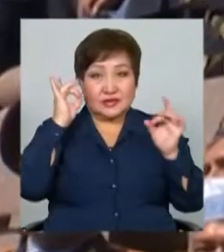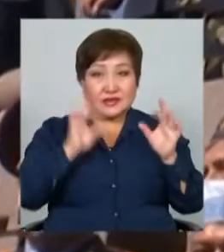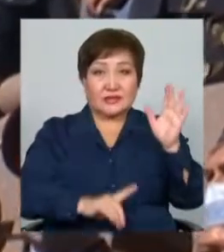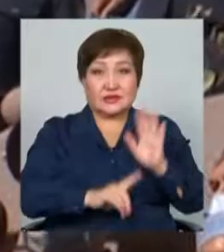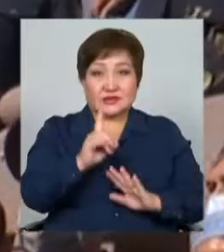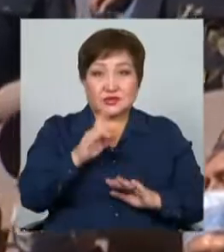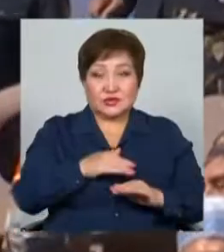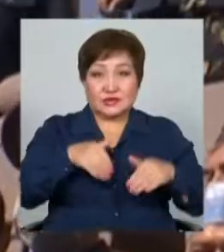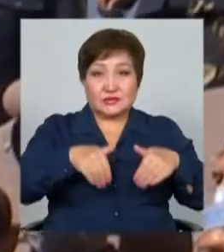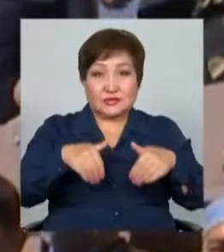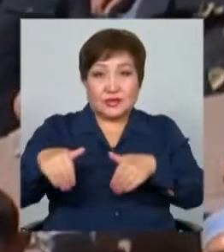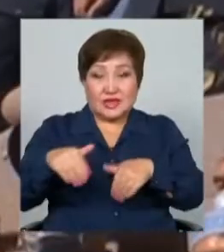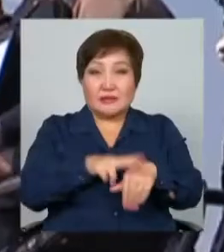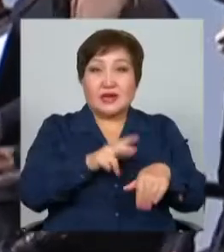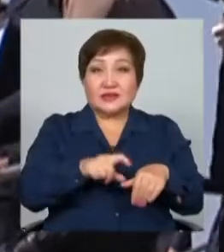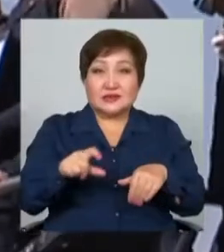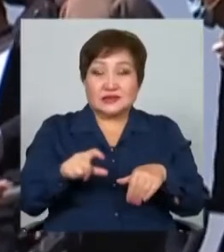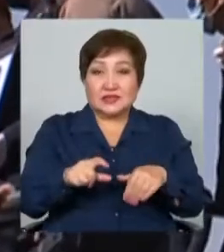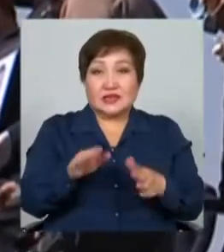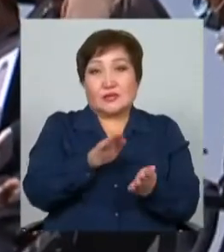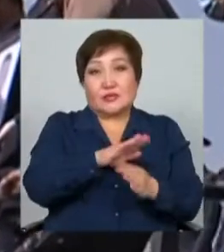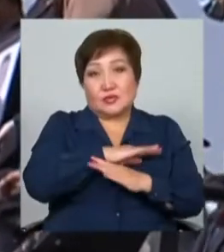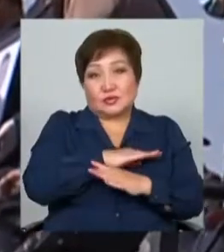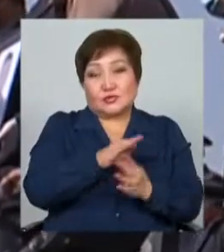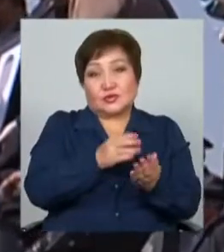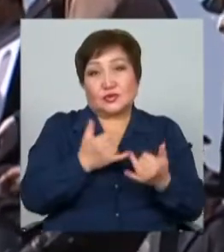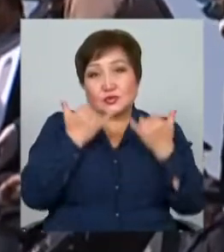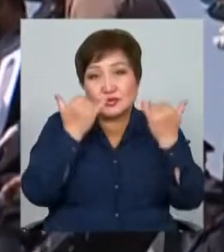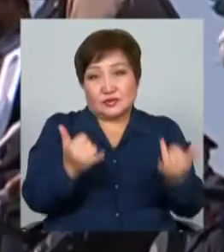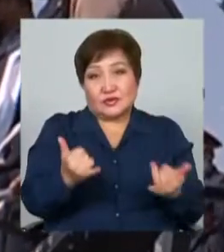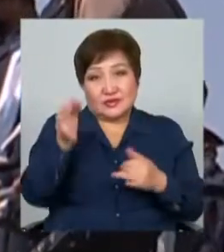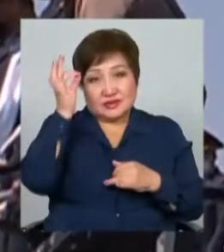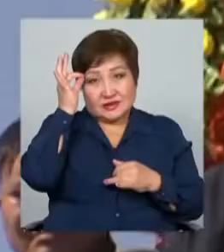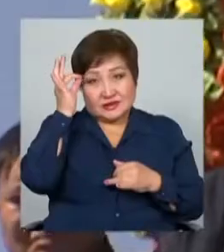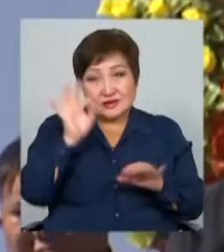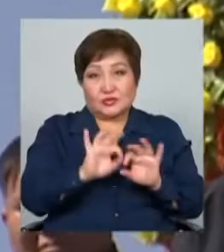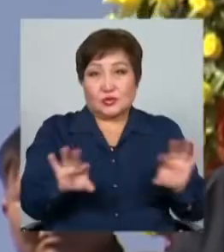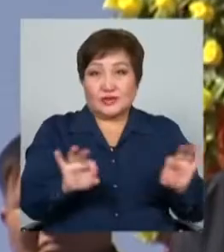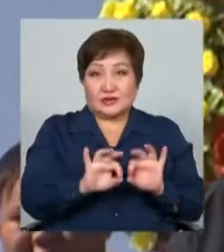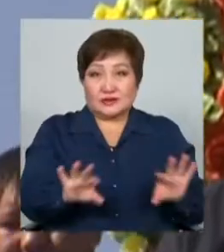сақадай тізілген полицейлер марқұмға құрмет білдіріп естеліктерін бөлісті.